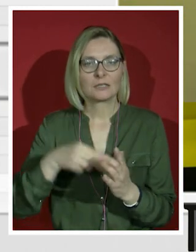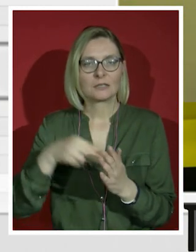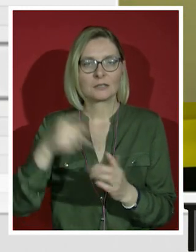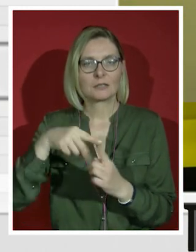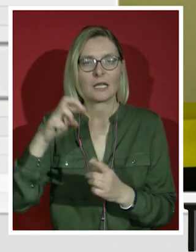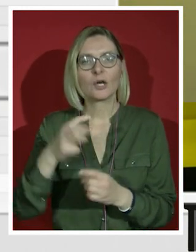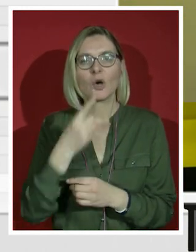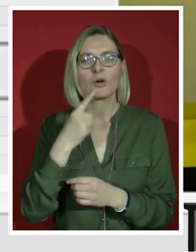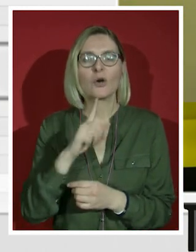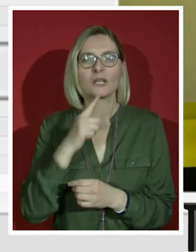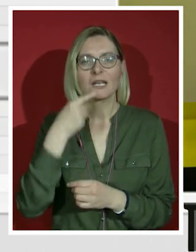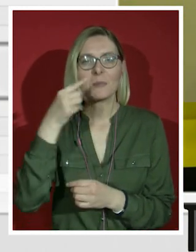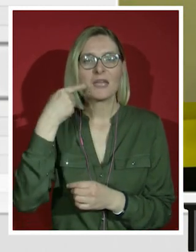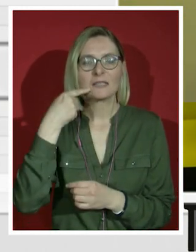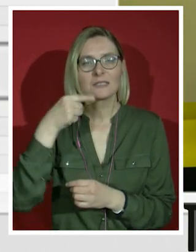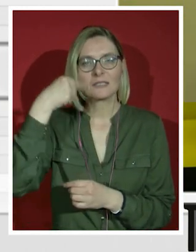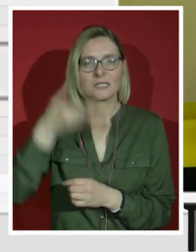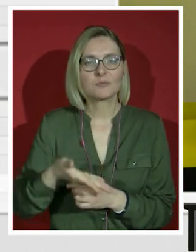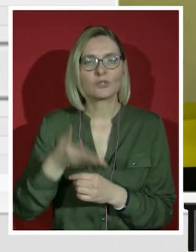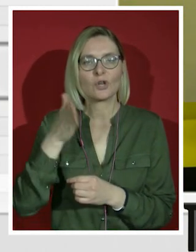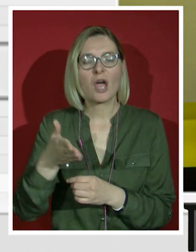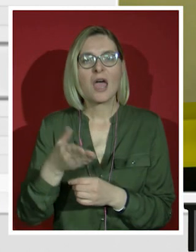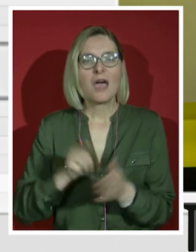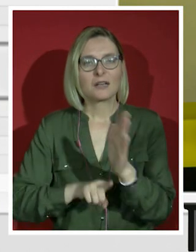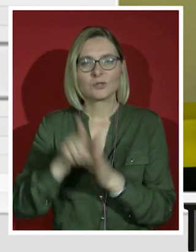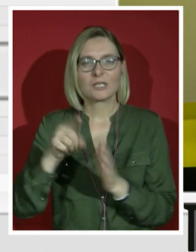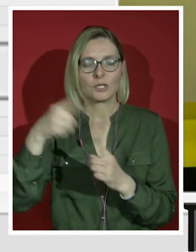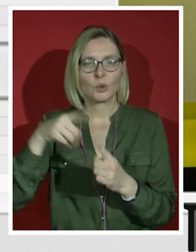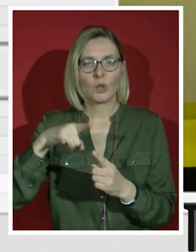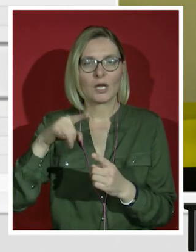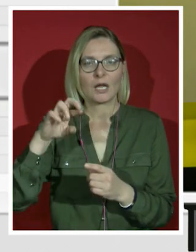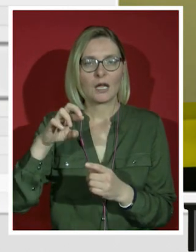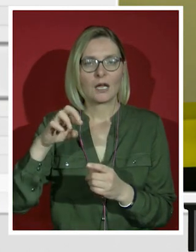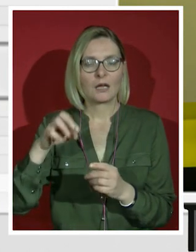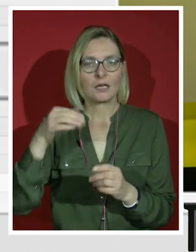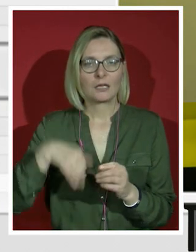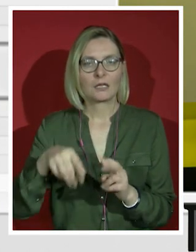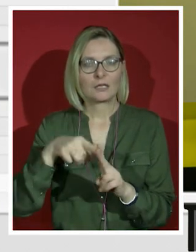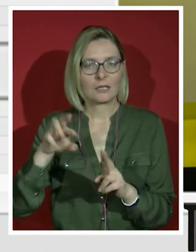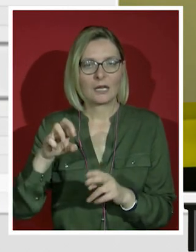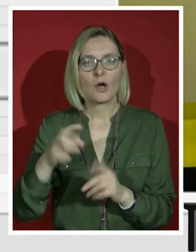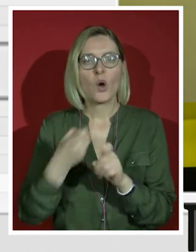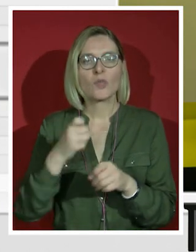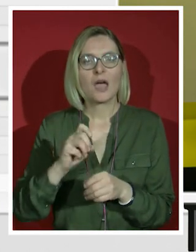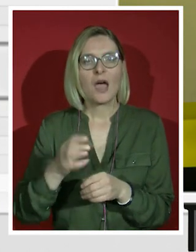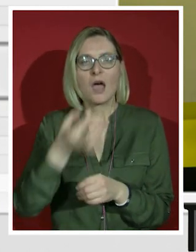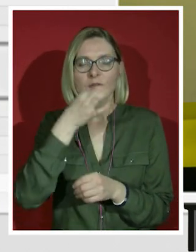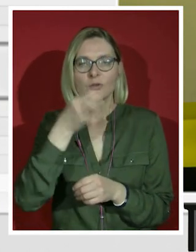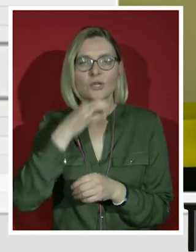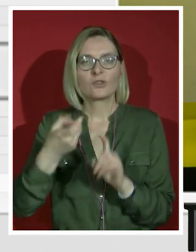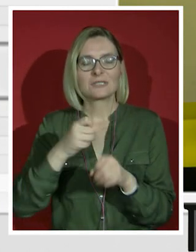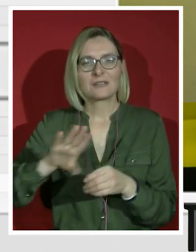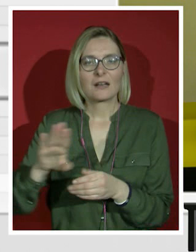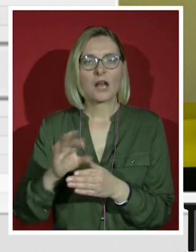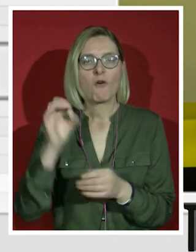пред кошницата, тоа е резултат на труење од страна на овошките. Кога се прска ноќе,